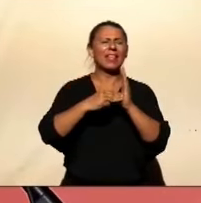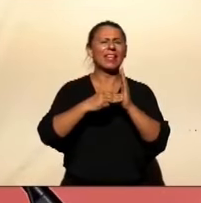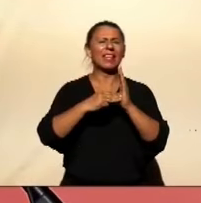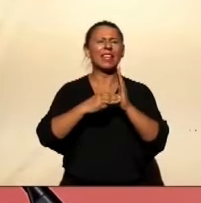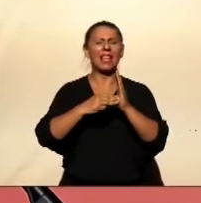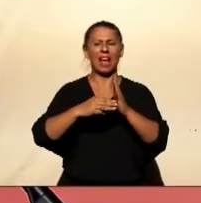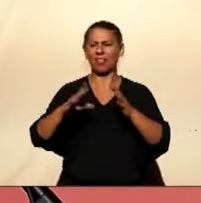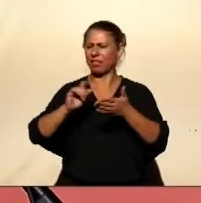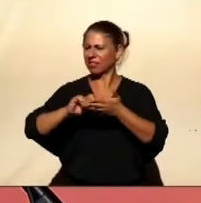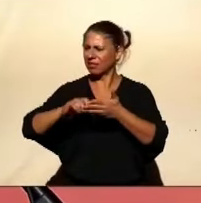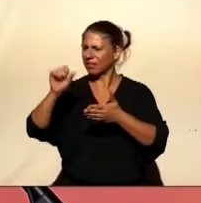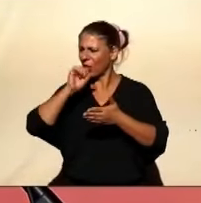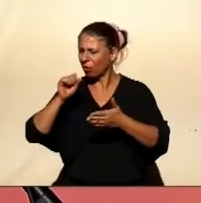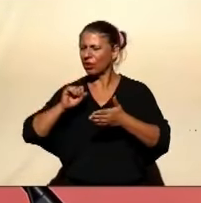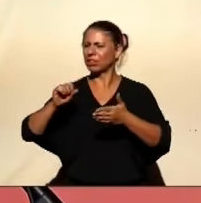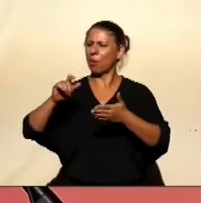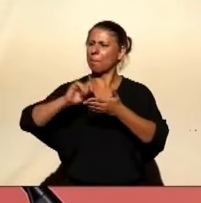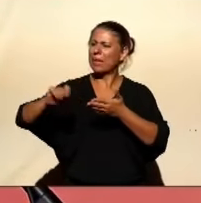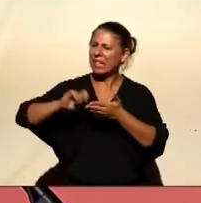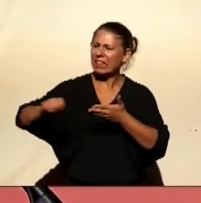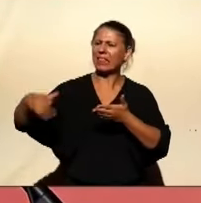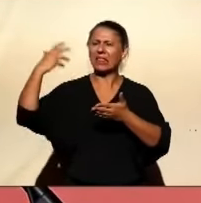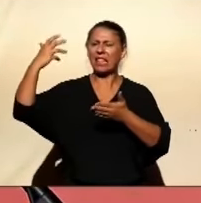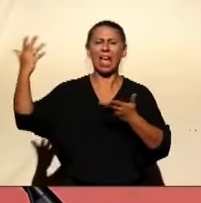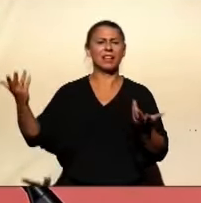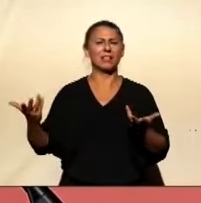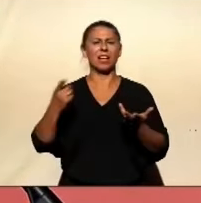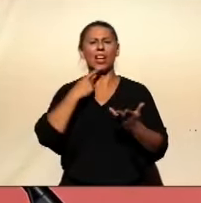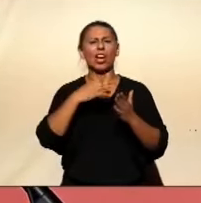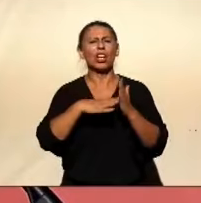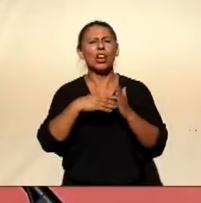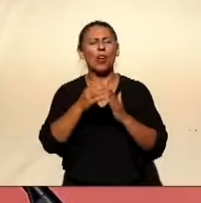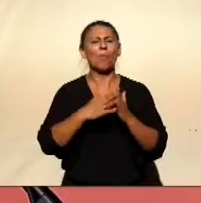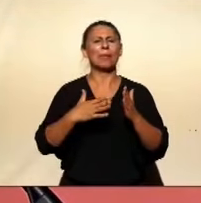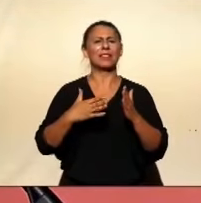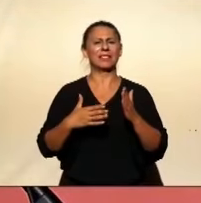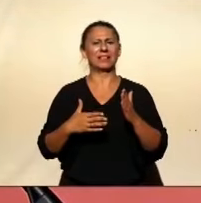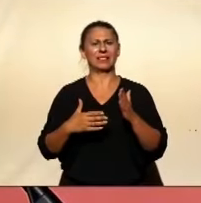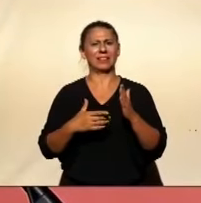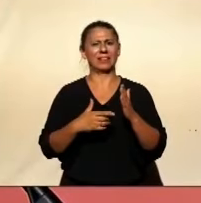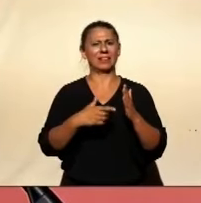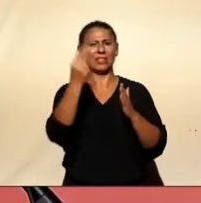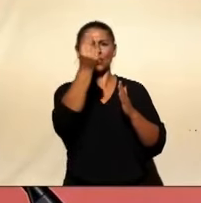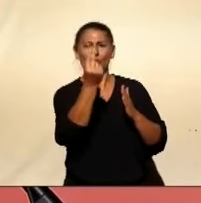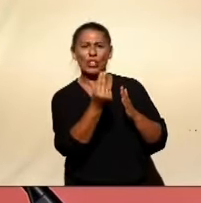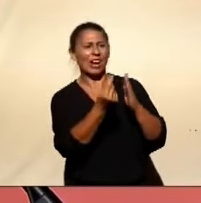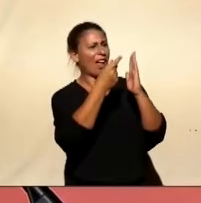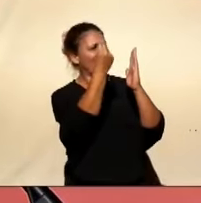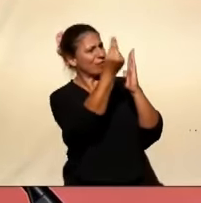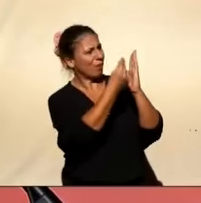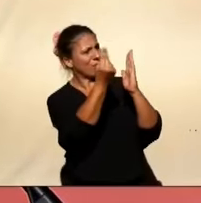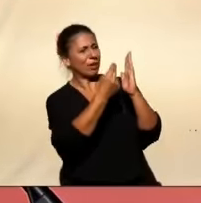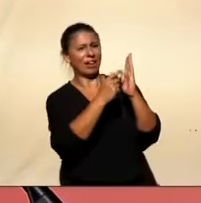συνθετών, τραγουδιστών, ποιητών, τα χρώματα, οι χαρακές από τα έργα των ζωγράφων,